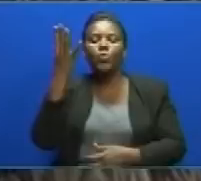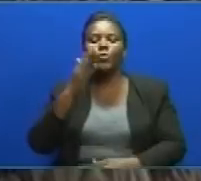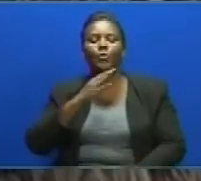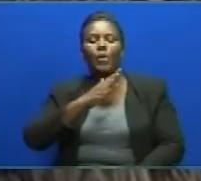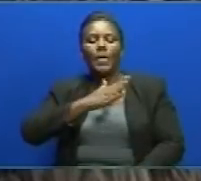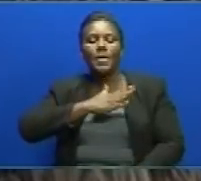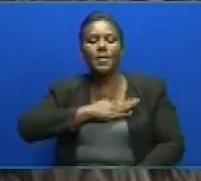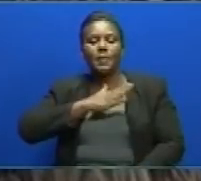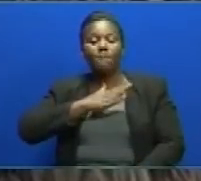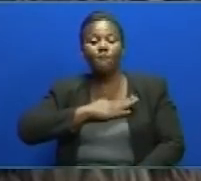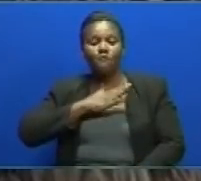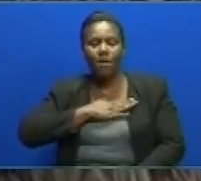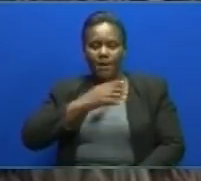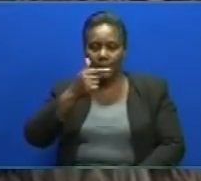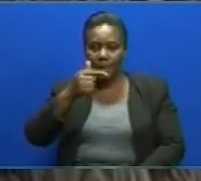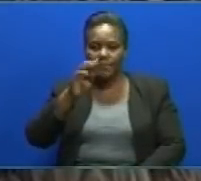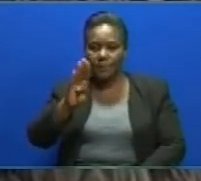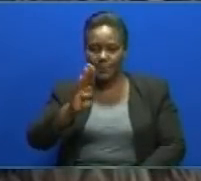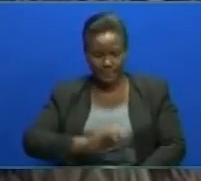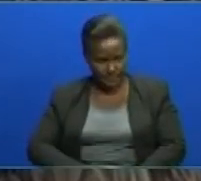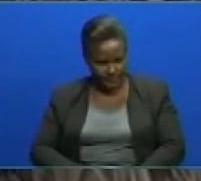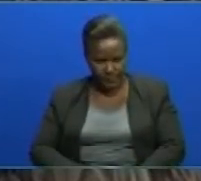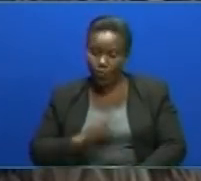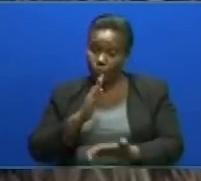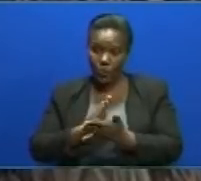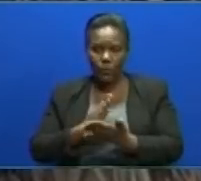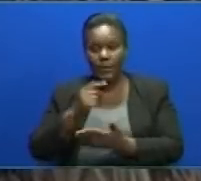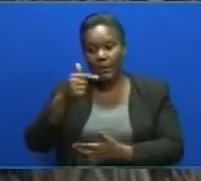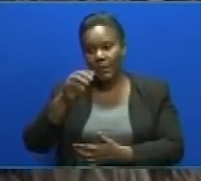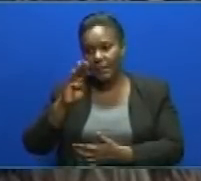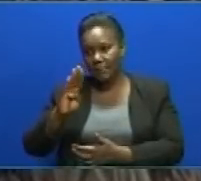Nilipoumwa TB nilipata matibabu katika hospitali ya Pasada.